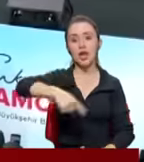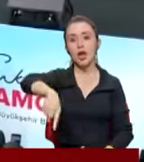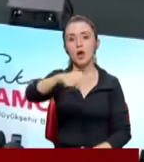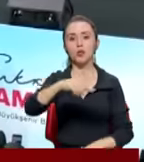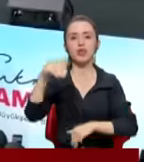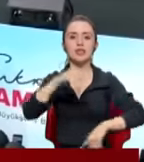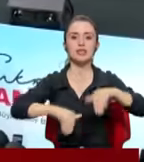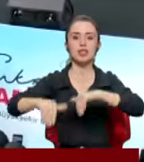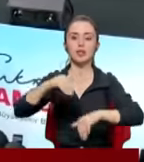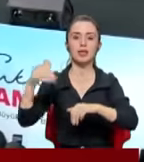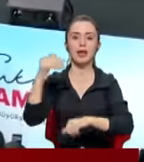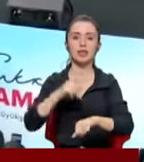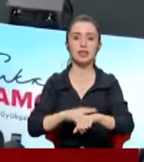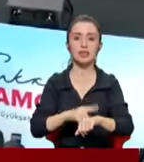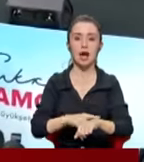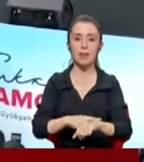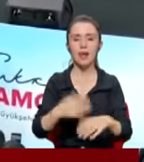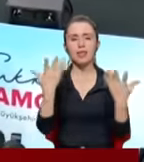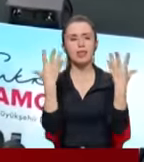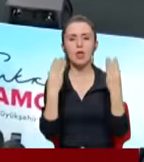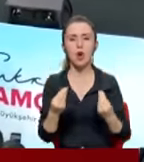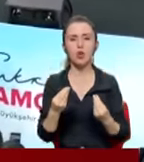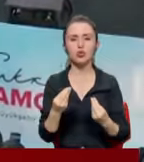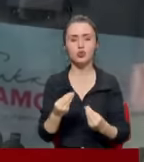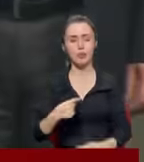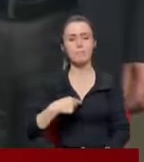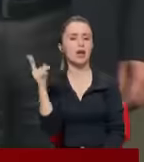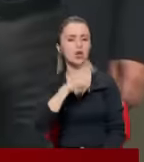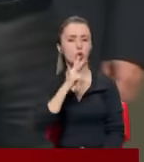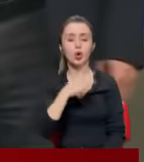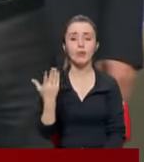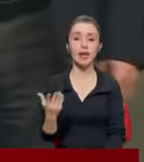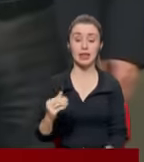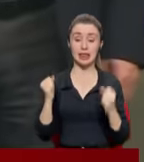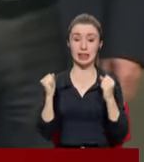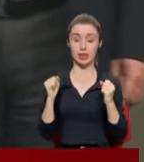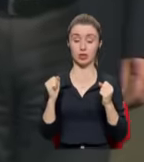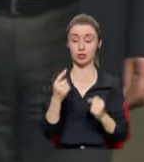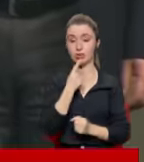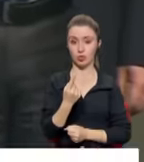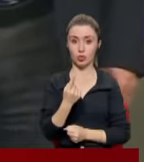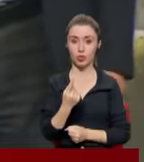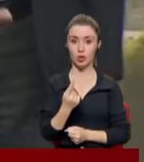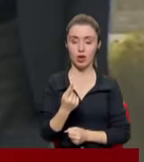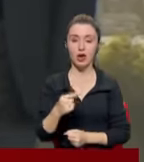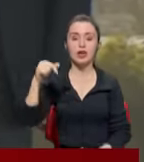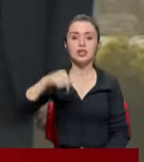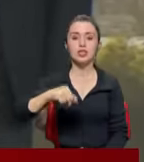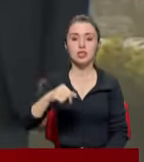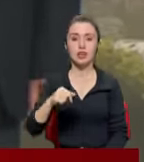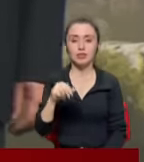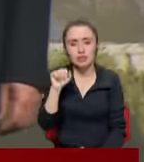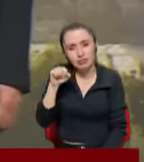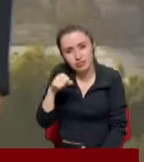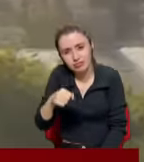seçimler gelince büründüğü hallere acı acı gülüyor neydi dik dur eğilme vallahi şimdi eğri